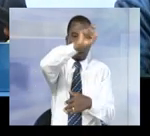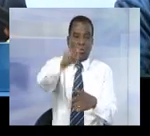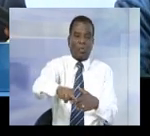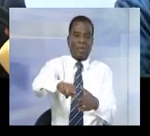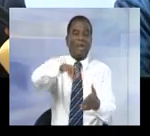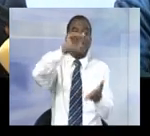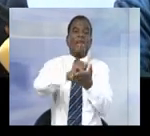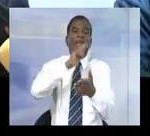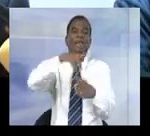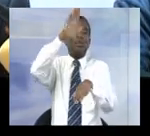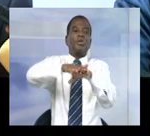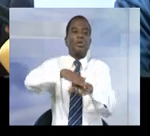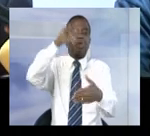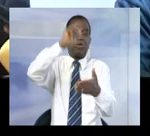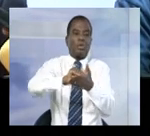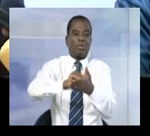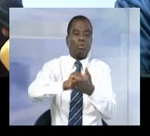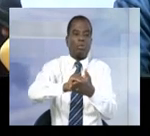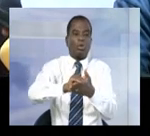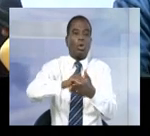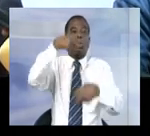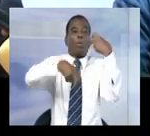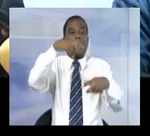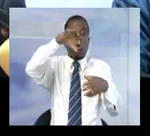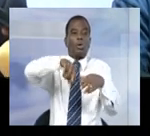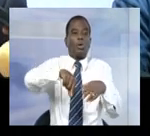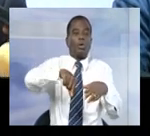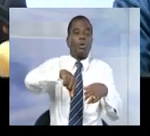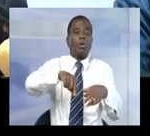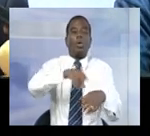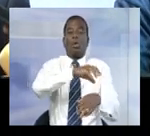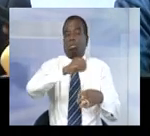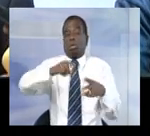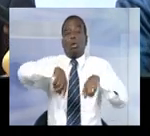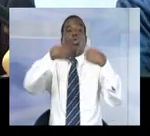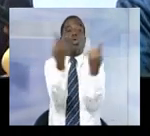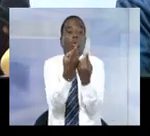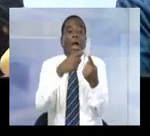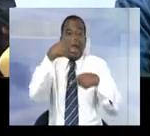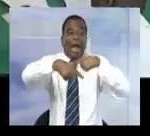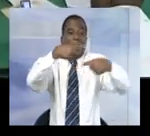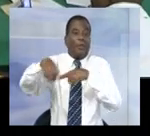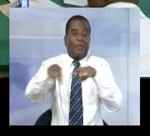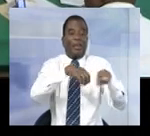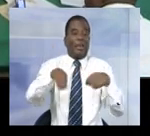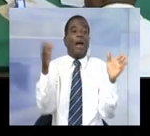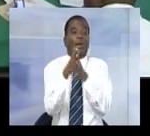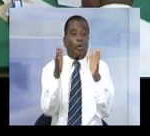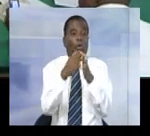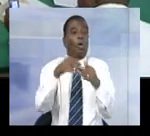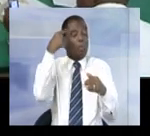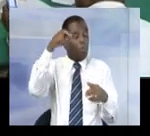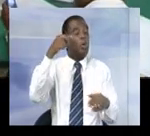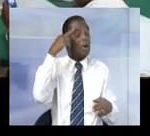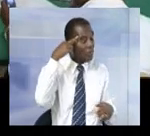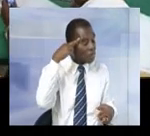efficientes les mesures visant à réduire les taux de chômage et de sous-emploi des jeunes diplômés. L'enquête emploi